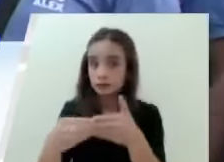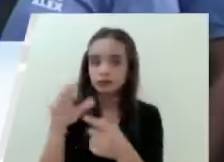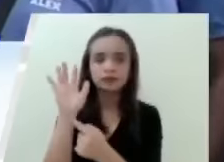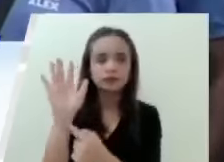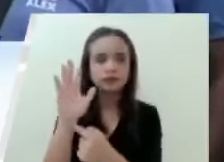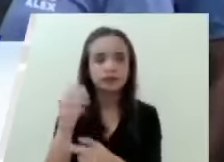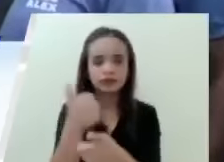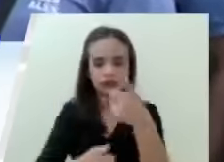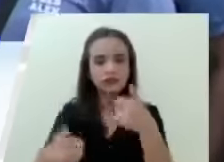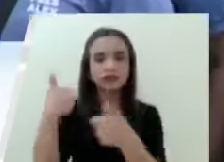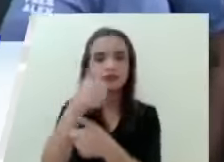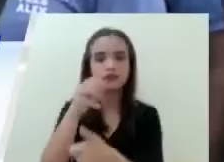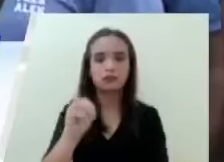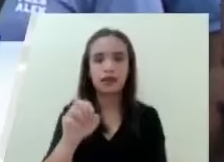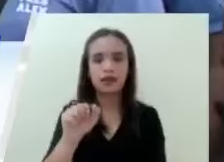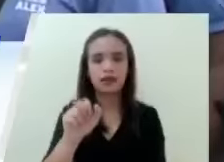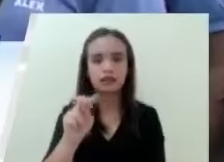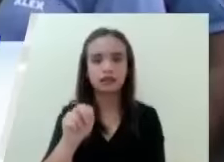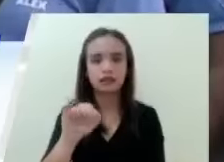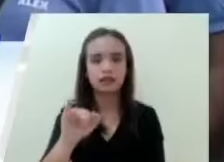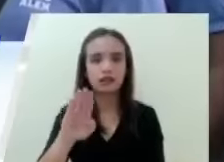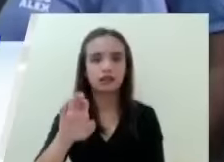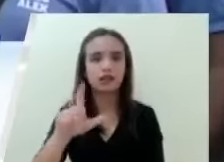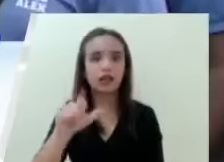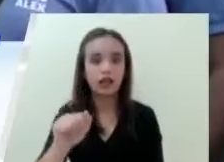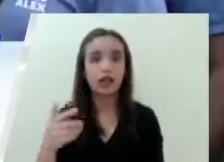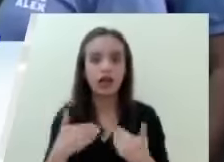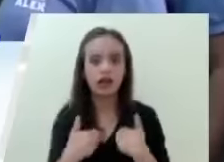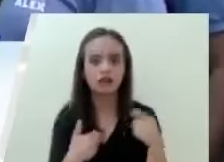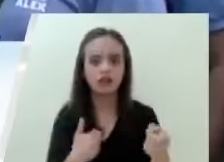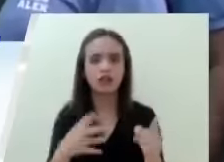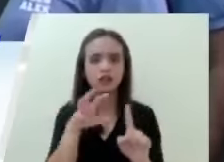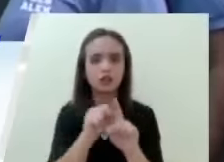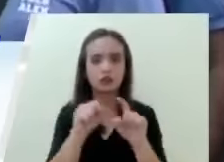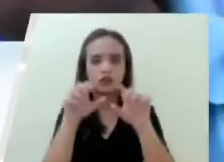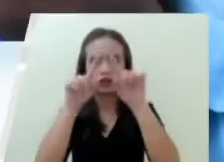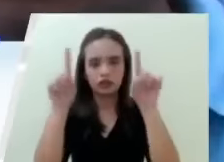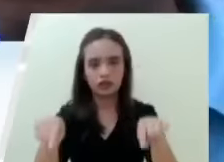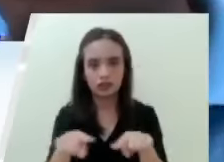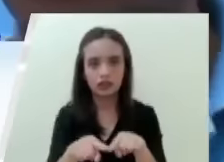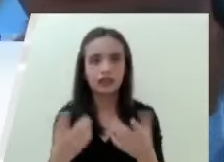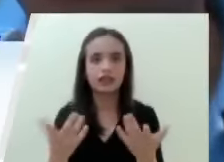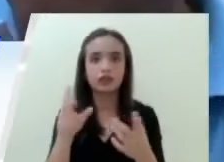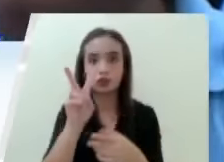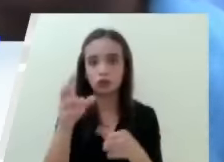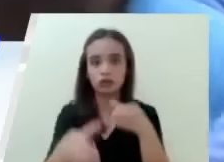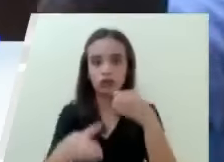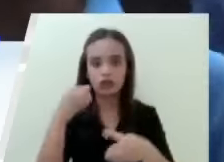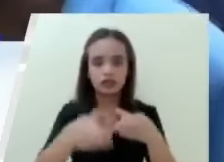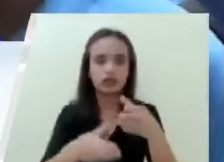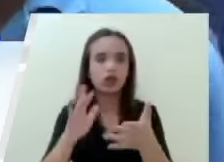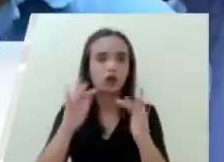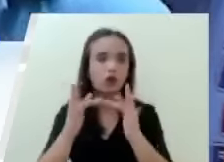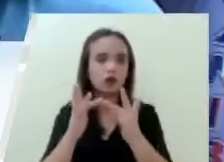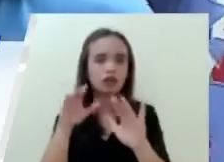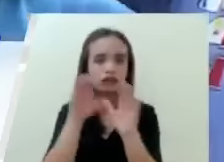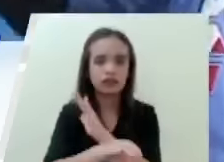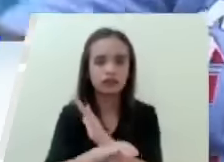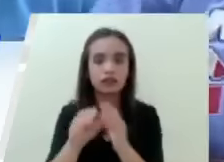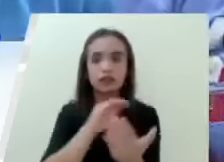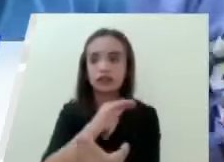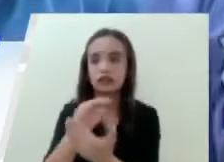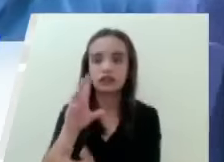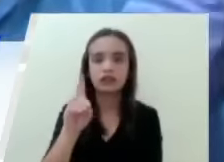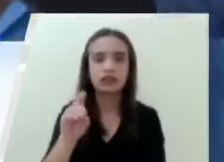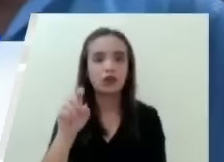Mar Valbuena na may hinaharap na warrant of arrest at 2 kaso ng cyber libel na isinampa ni Transportation Secretary Jaime